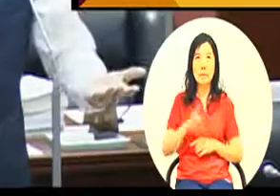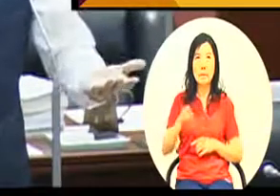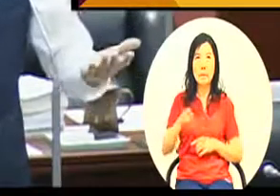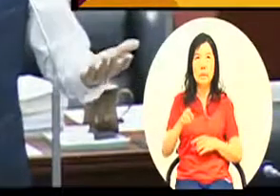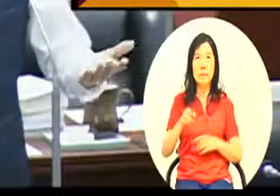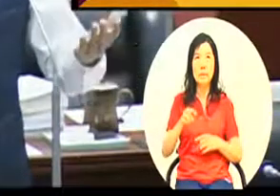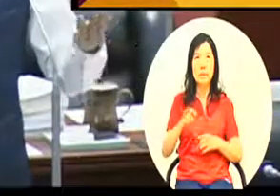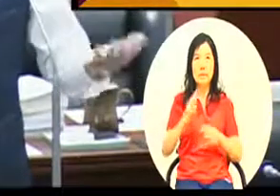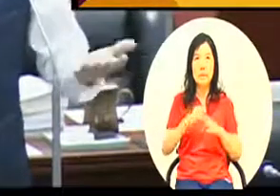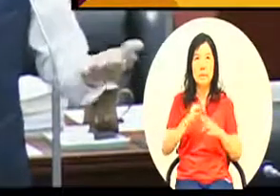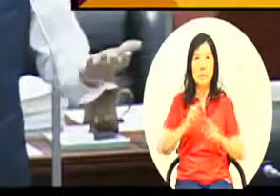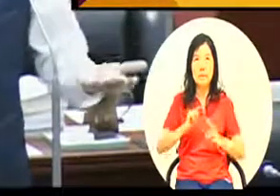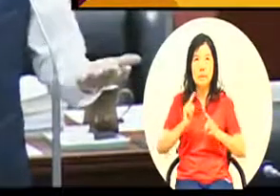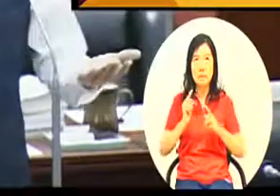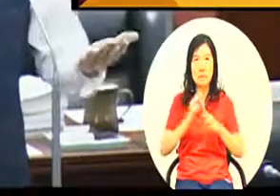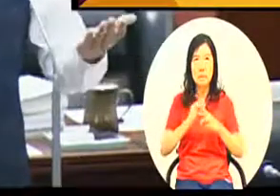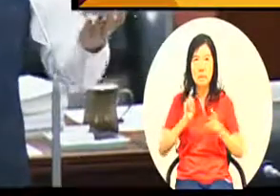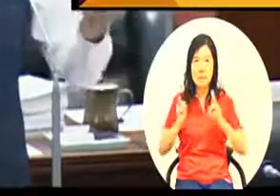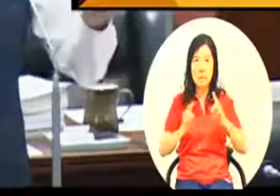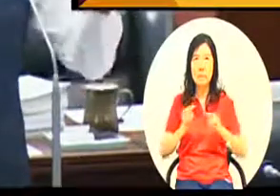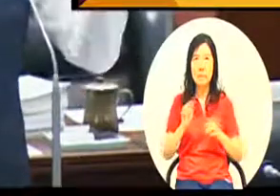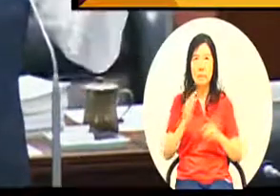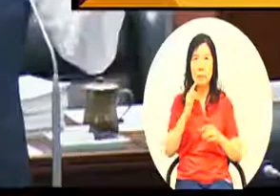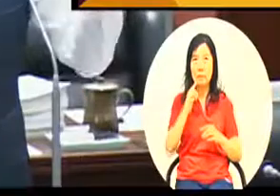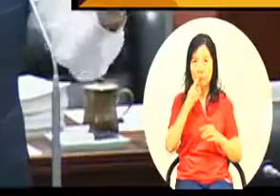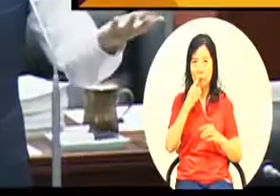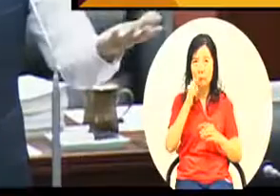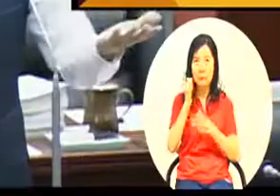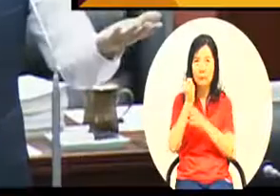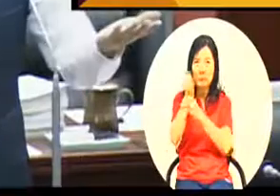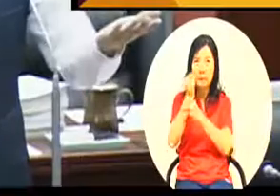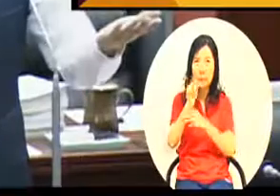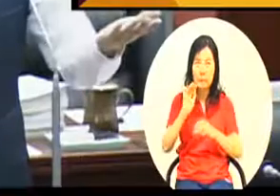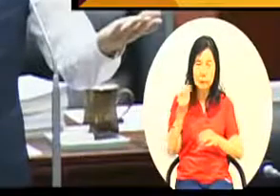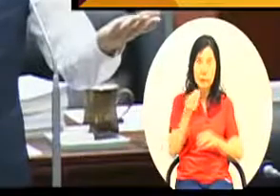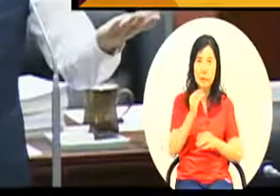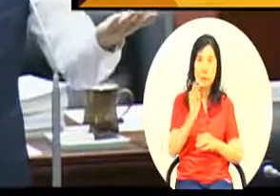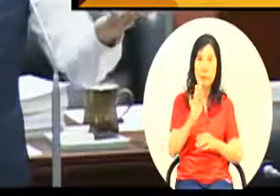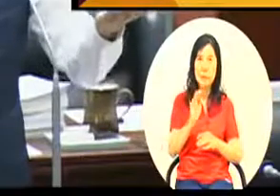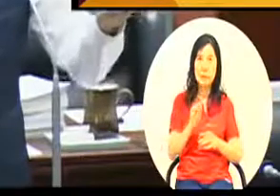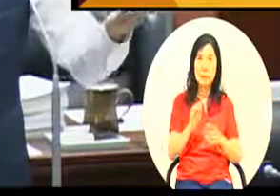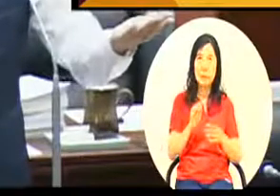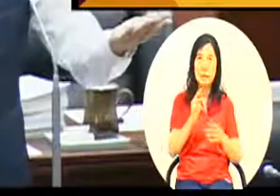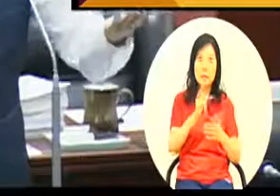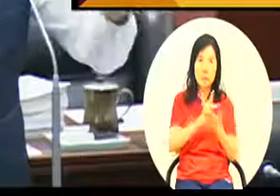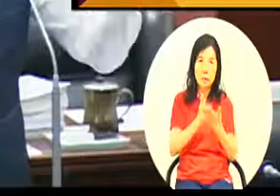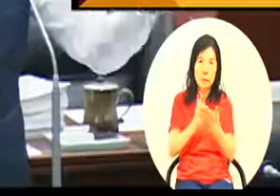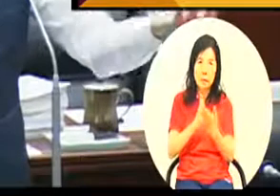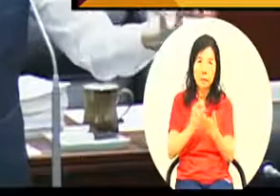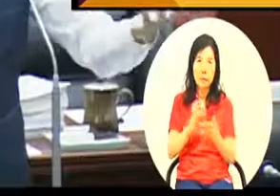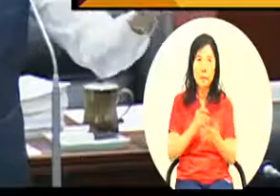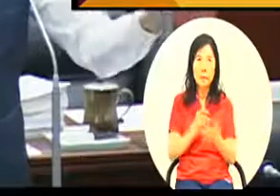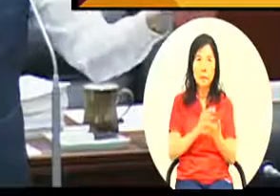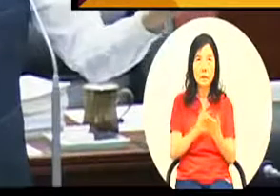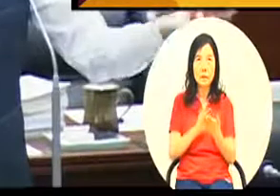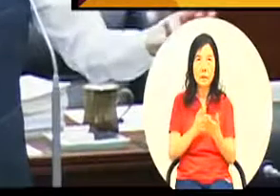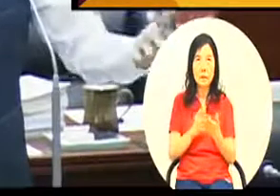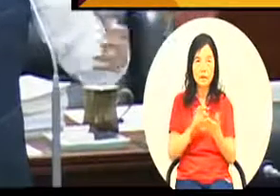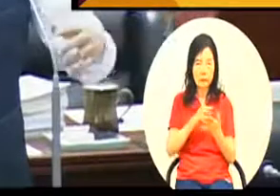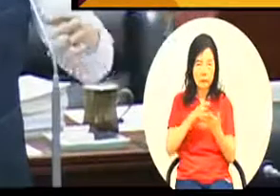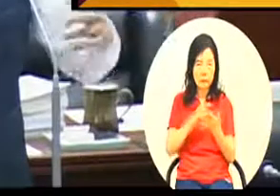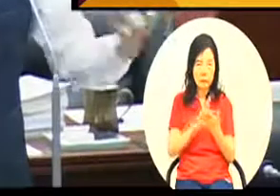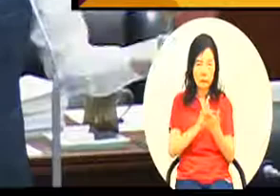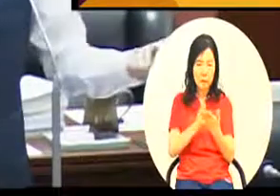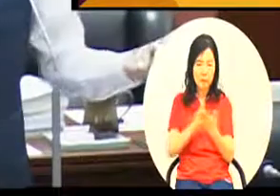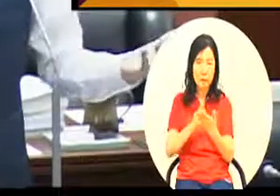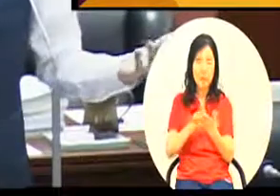有意见。但是您不能一本经书，比如说《可兰经》，为什么 ISIS 或者